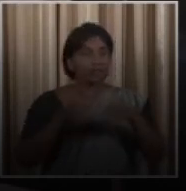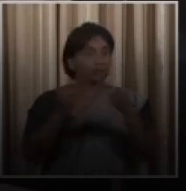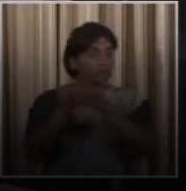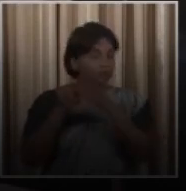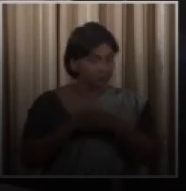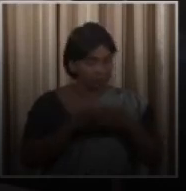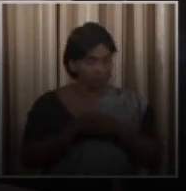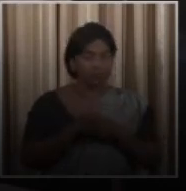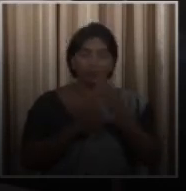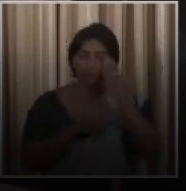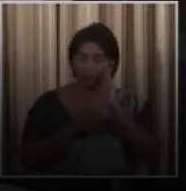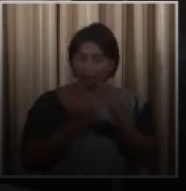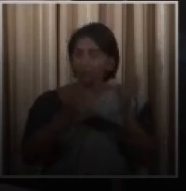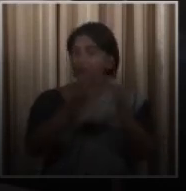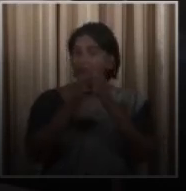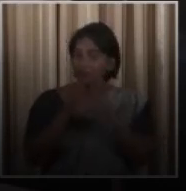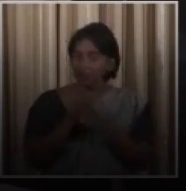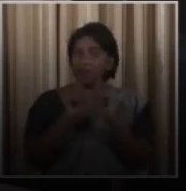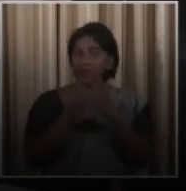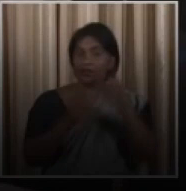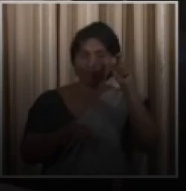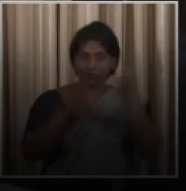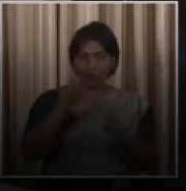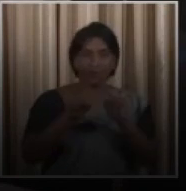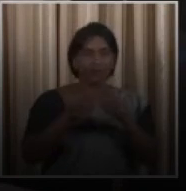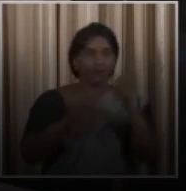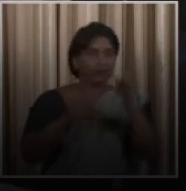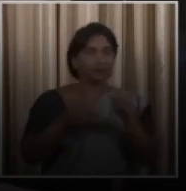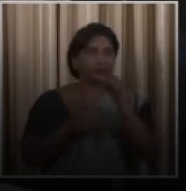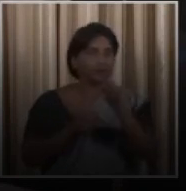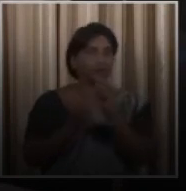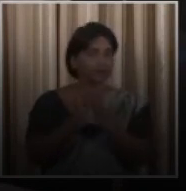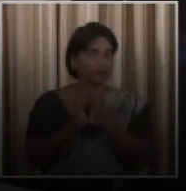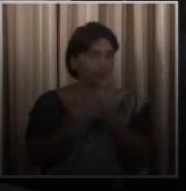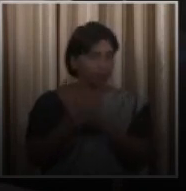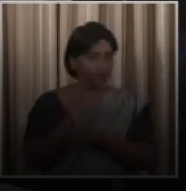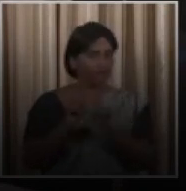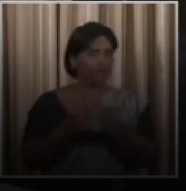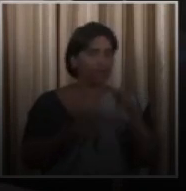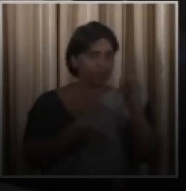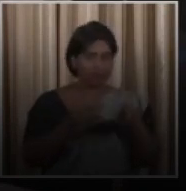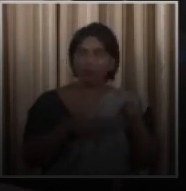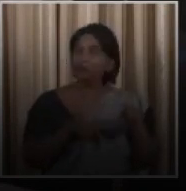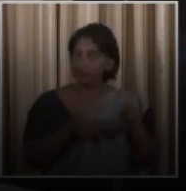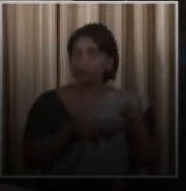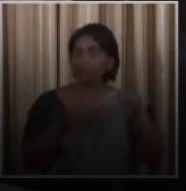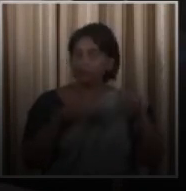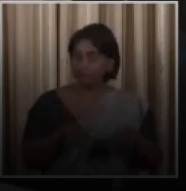හා ස්වාධීන කණ්ඩායම් හා වෙනත් අපේක්ෂෙන් කියන එක ඔබතුමා සංශෝධනයෙන් අයින් කරලා තියෙනවා. දැන් තියෙන්නේ